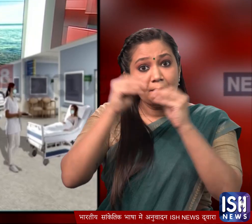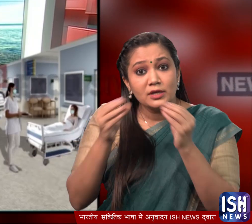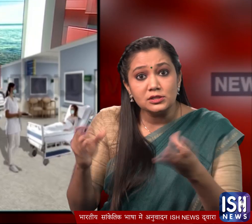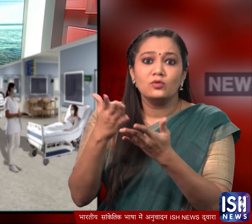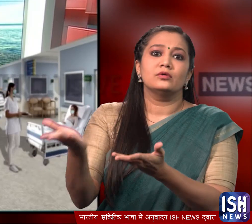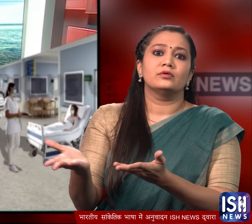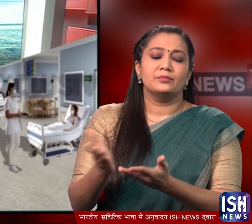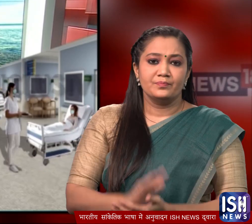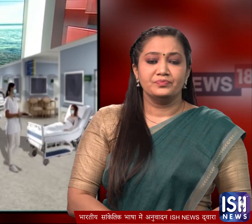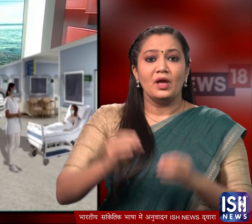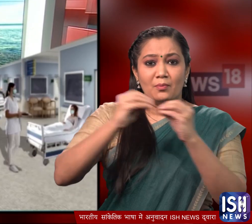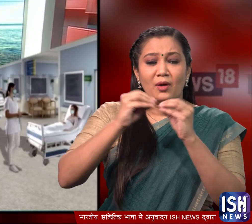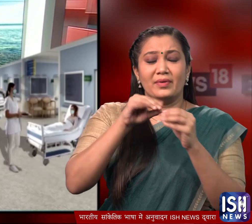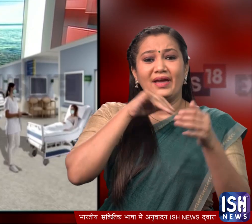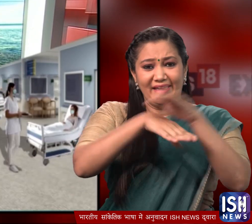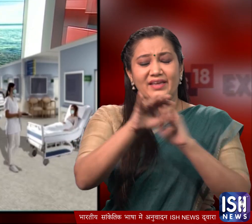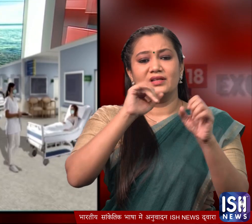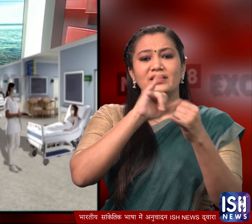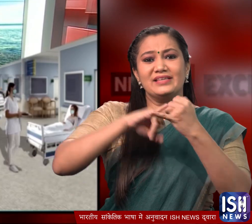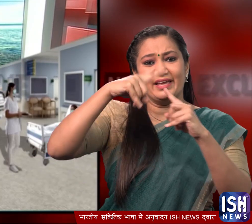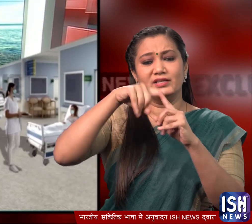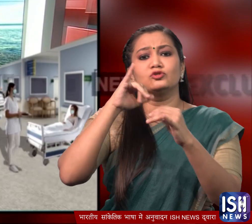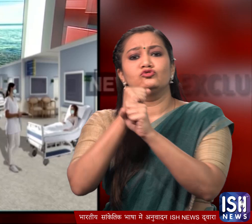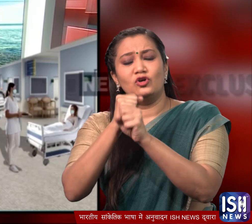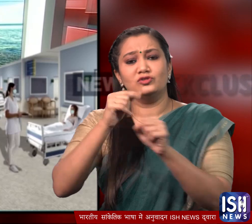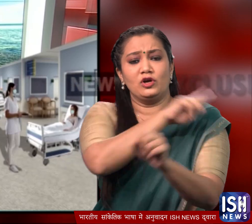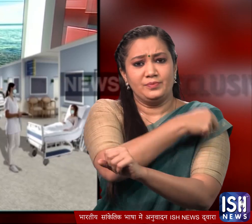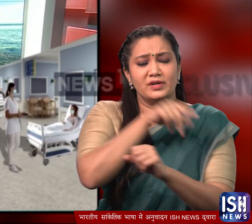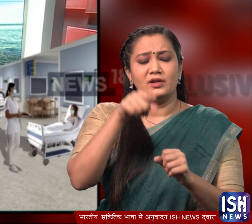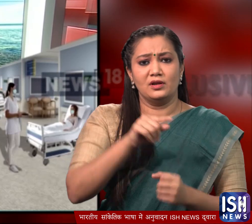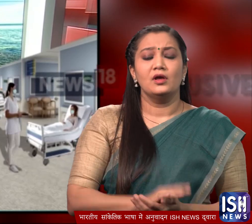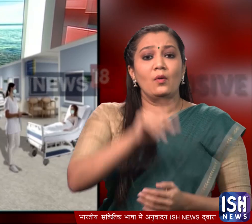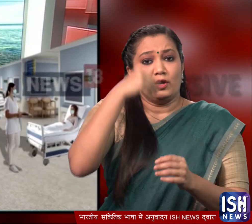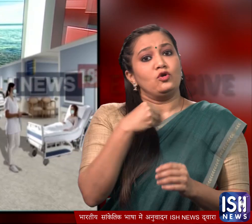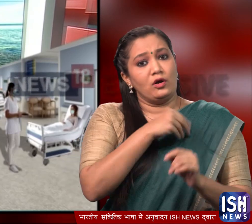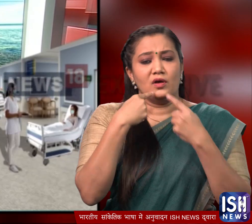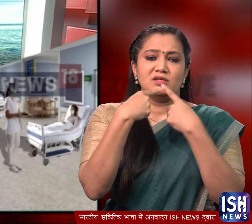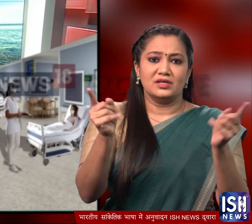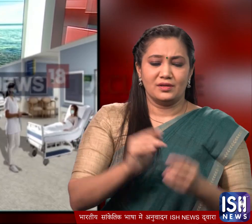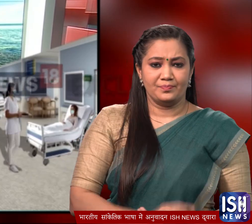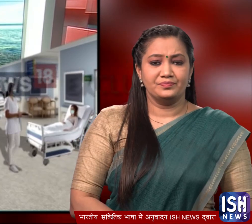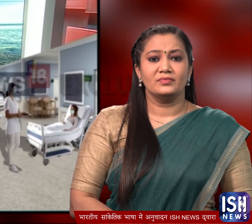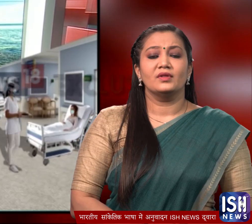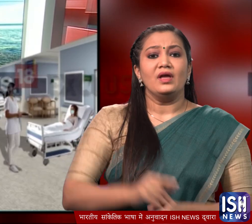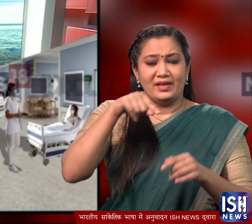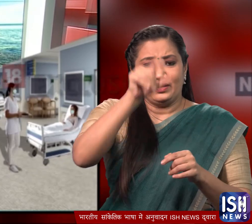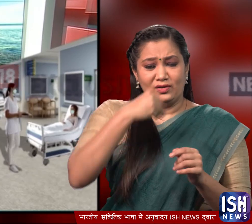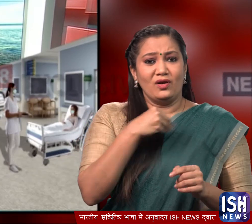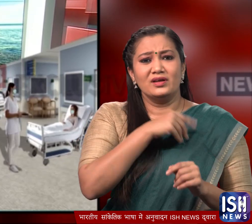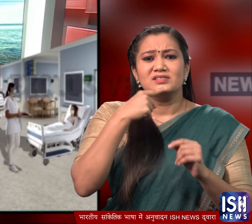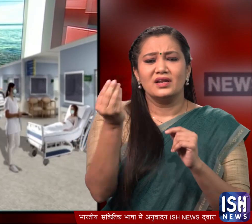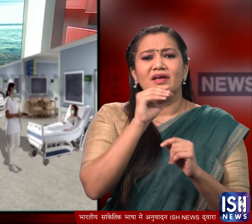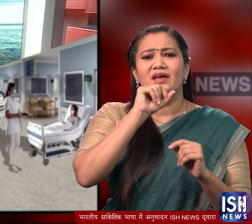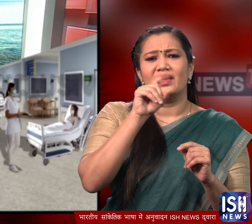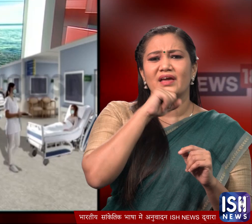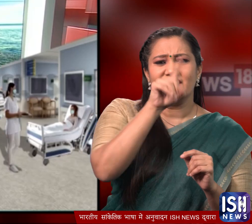में आ गए हैं। ये दावा मुंबई के सेंट जॉर्ज अस्पताल के डायबिटीज एक्सपर्ट डॉक्टर गोकुल भोले ने किया। डॉक्टर गोकुल भोले ने बताया कि 19